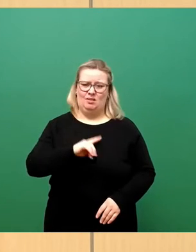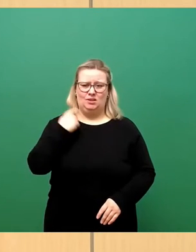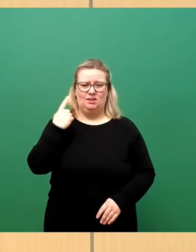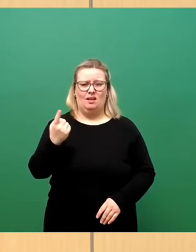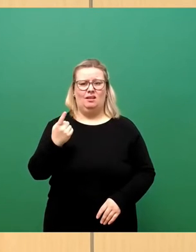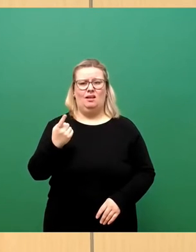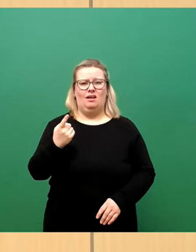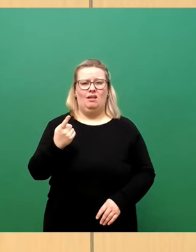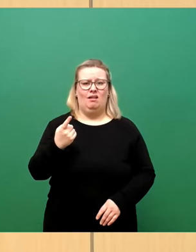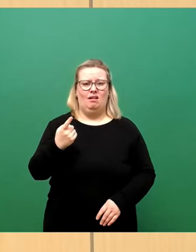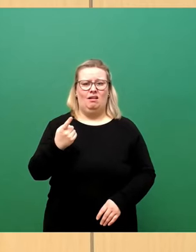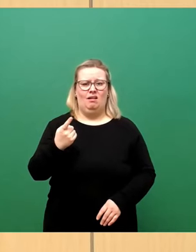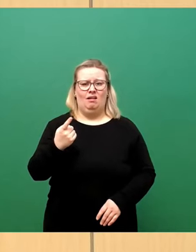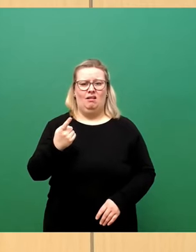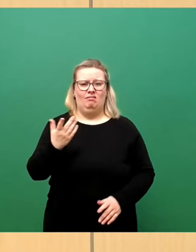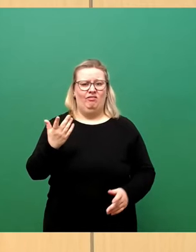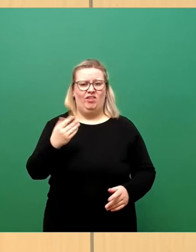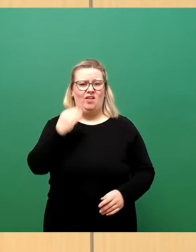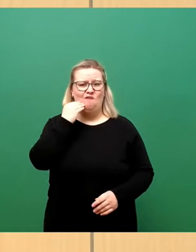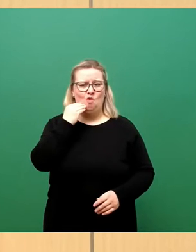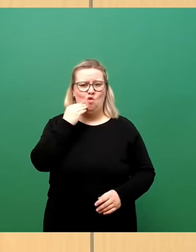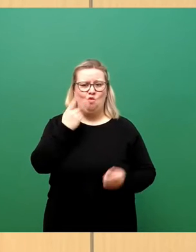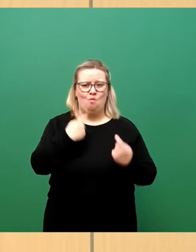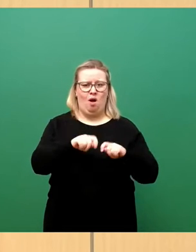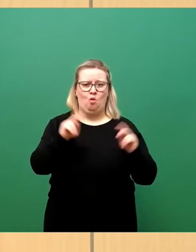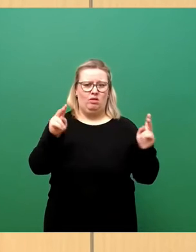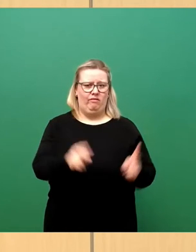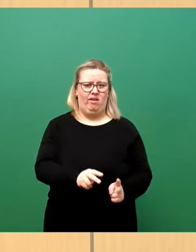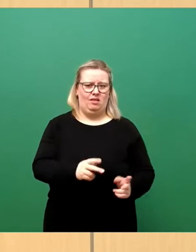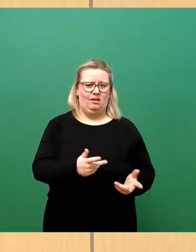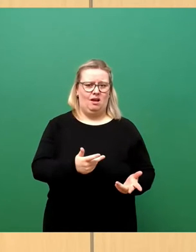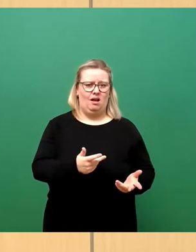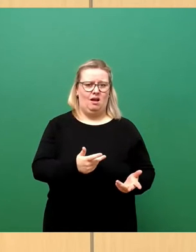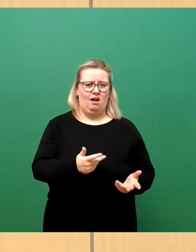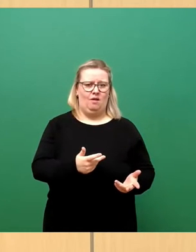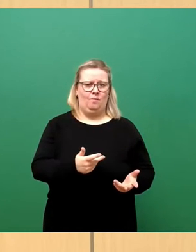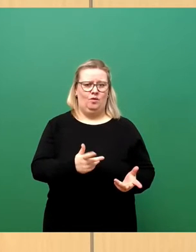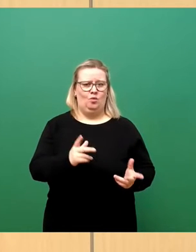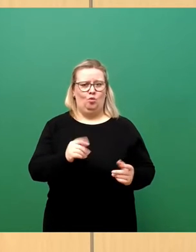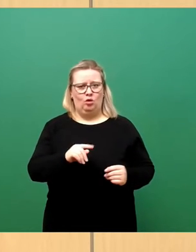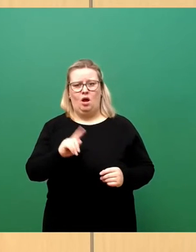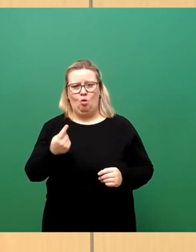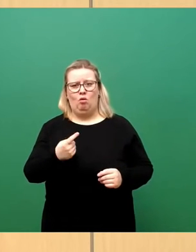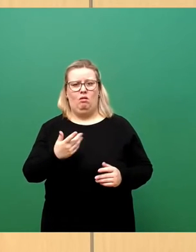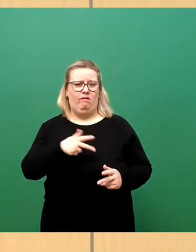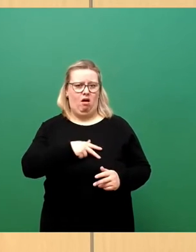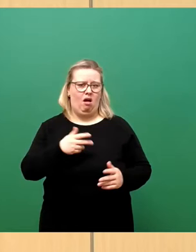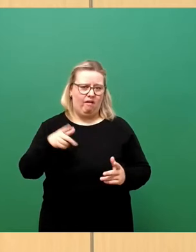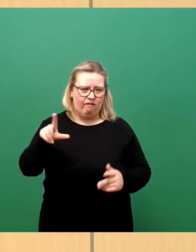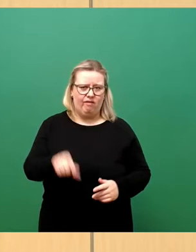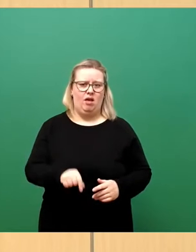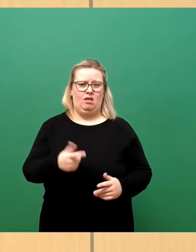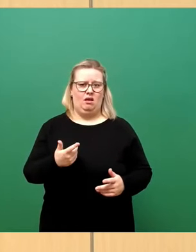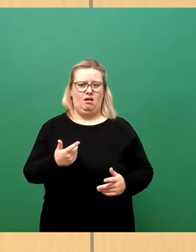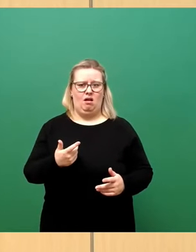deutlich weniger Wohnungen überhaupt insgesamt gebaut würden und somit deutlich weniger als mit der gefundenen Lösung